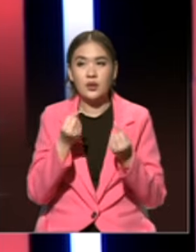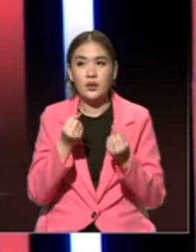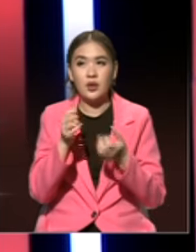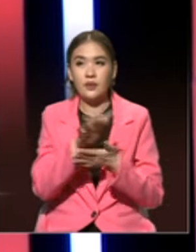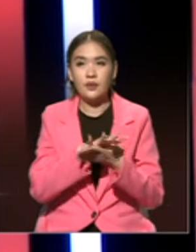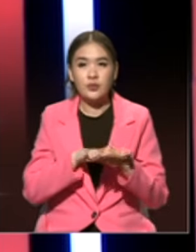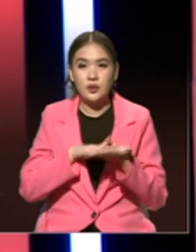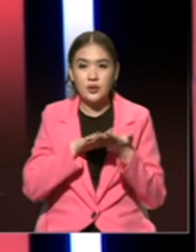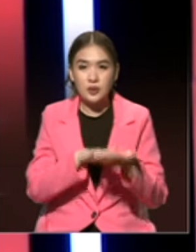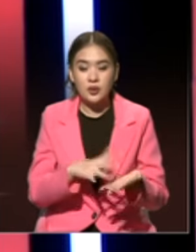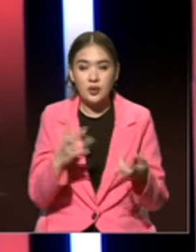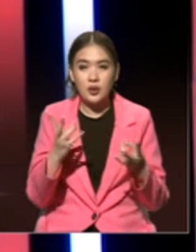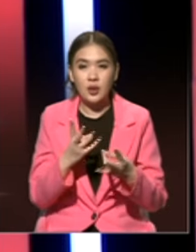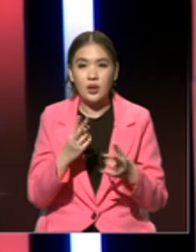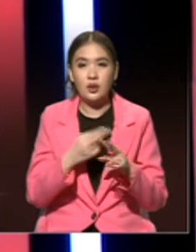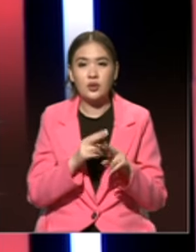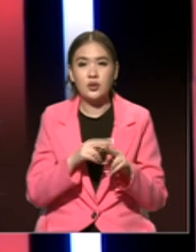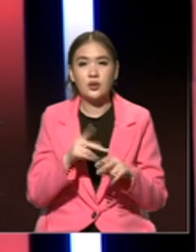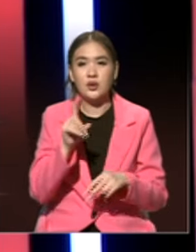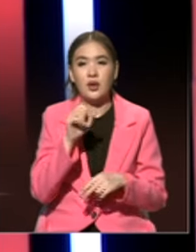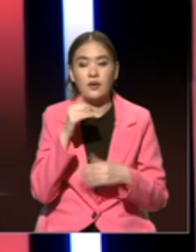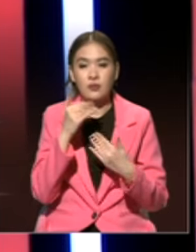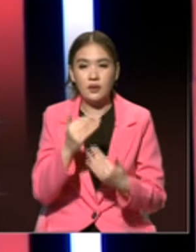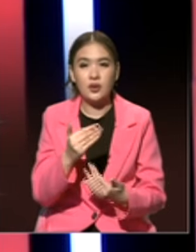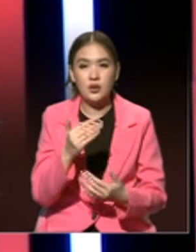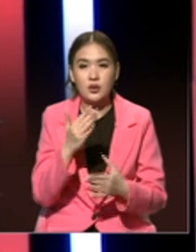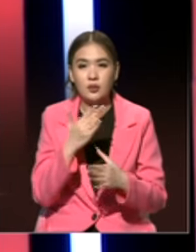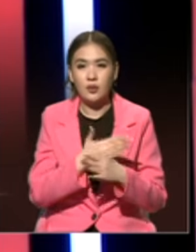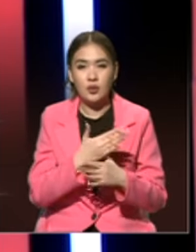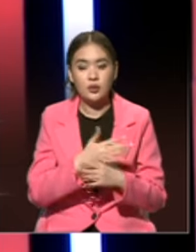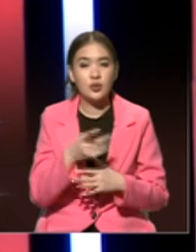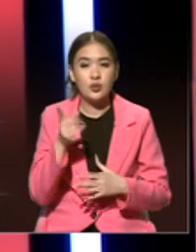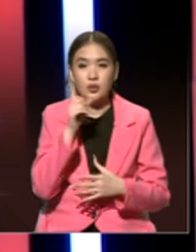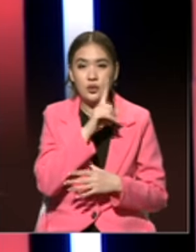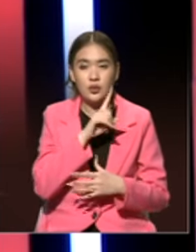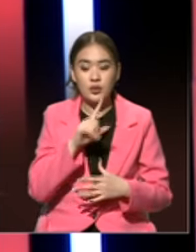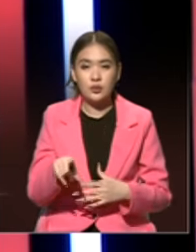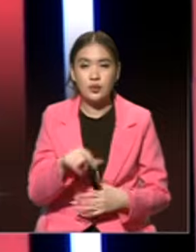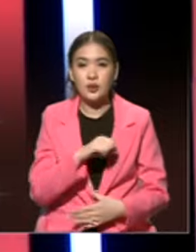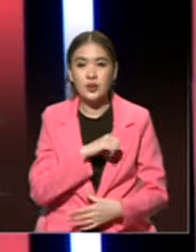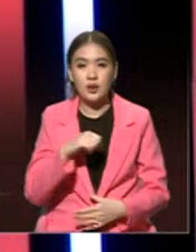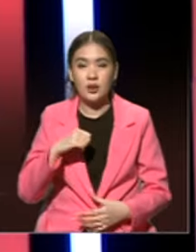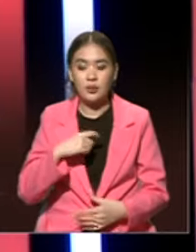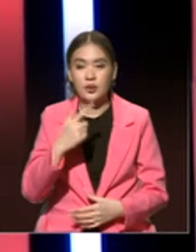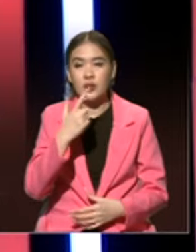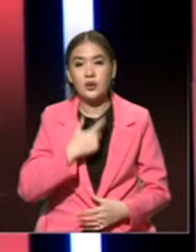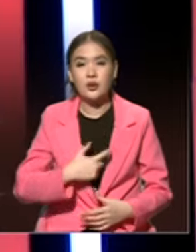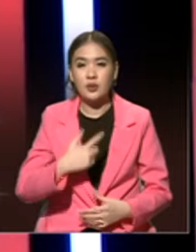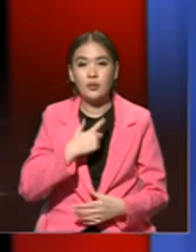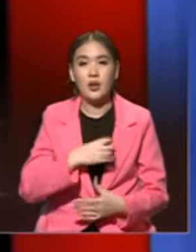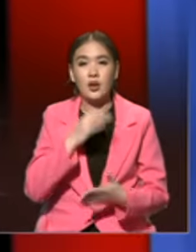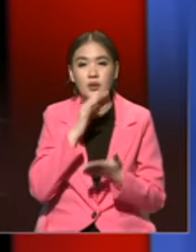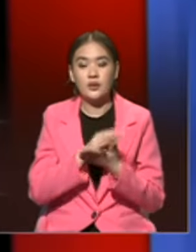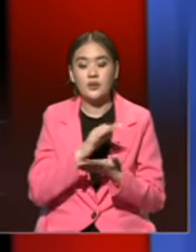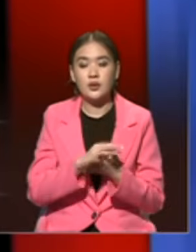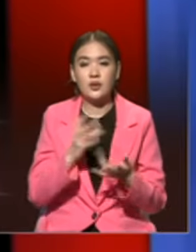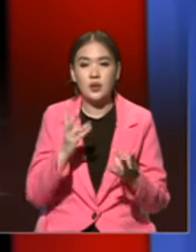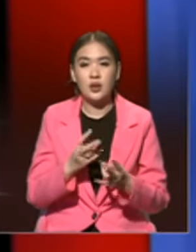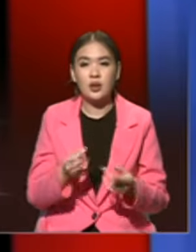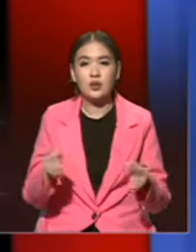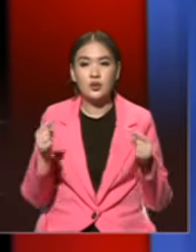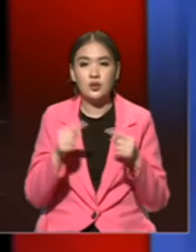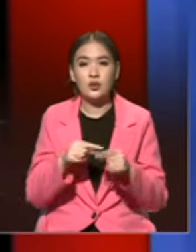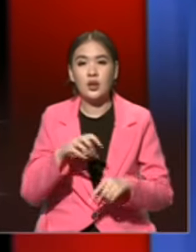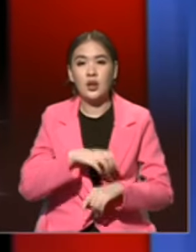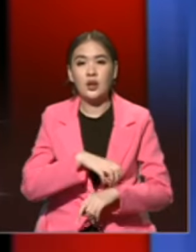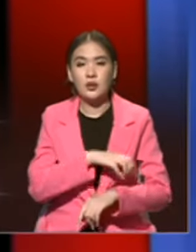түсіру керексіздер. Сіздер үшін біреу келіп арыз толтырмайды. Дұрыс қой? Әрбір облыста, ауданда арнайы ресми